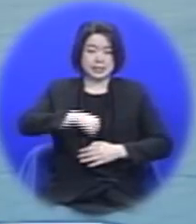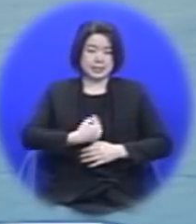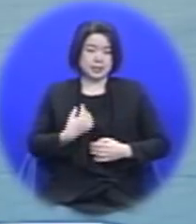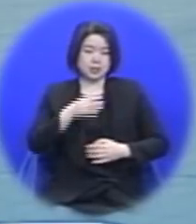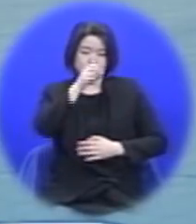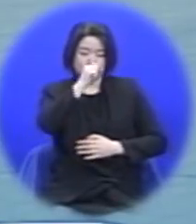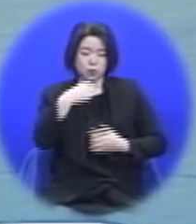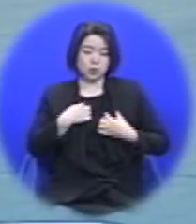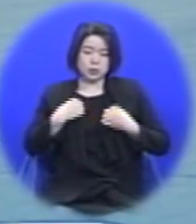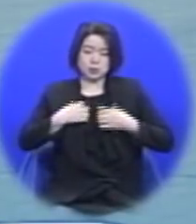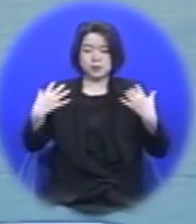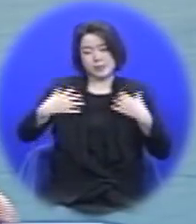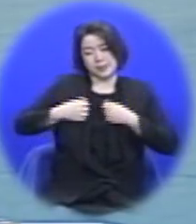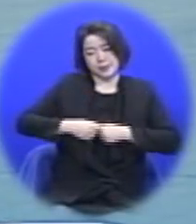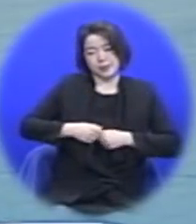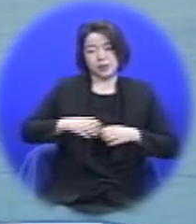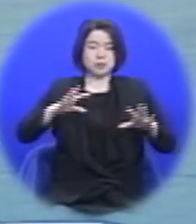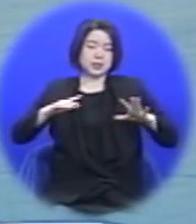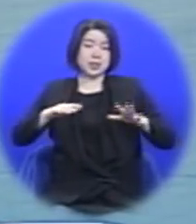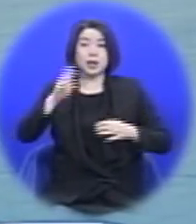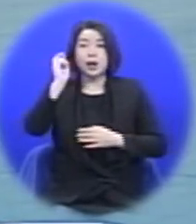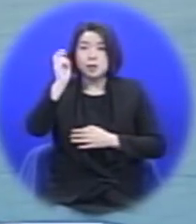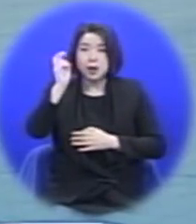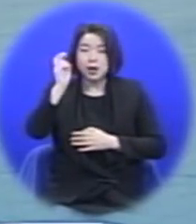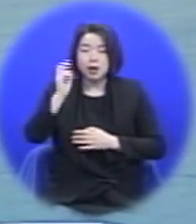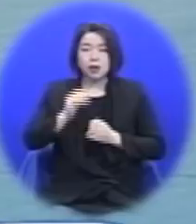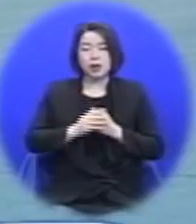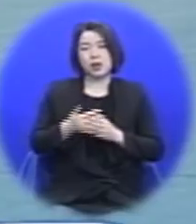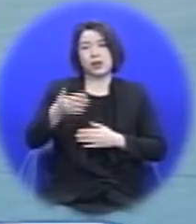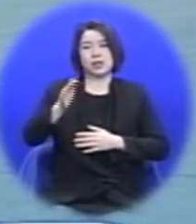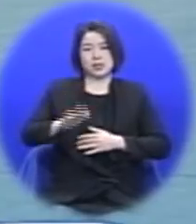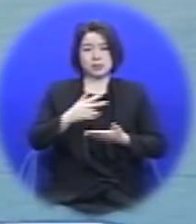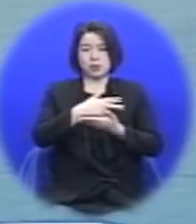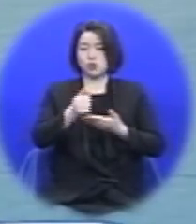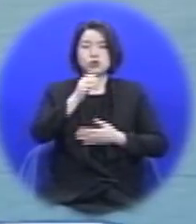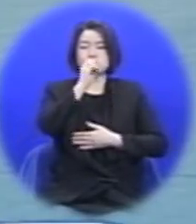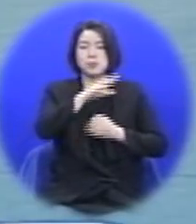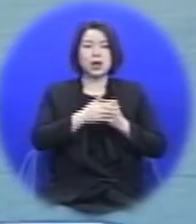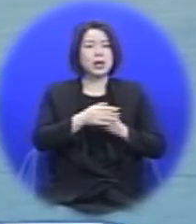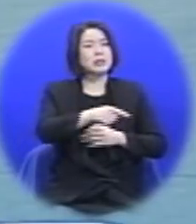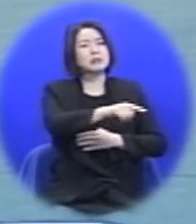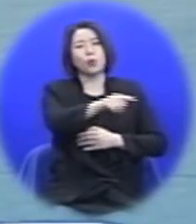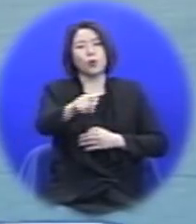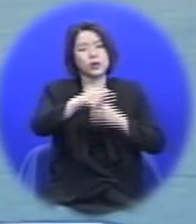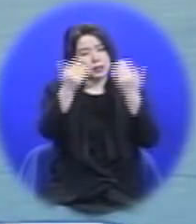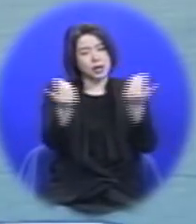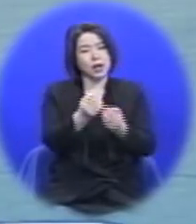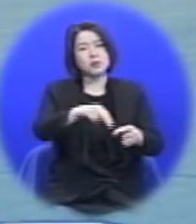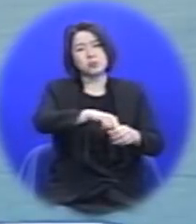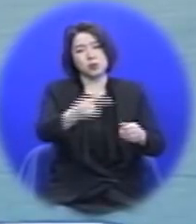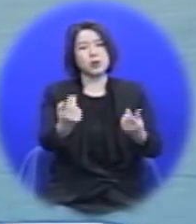자랑으로 여겼던 모양입니다. 근데 우리 주님은 말씀하셨어요. 너희들 다 벌거벗고 돌아다니는 거야.